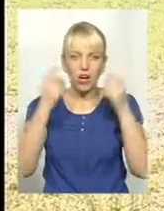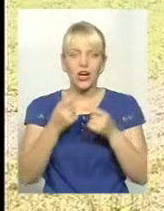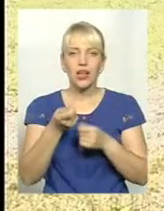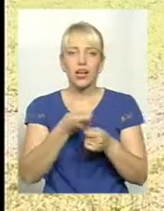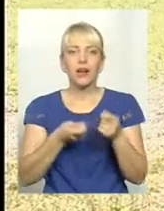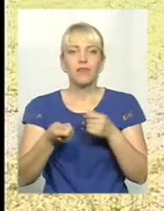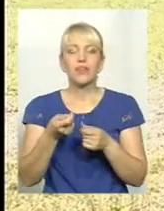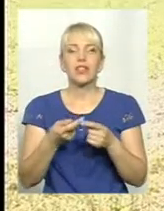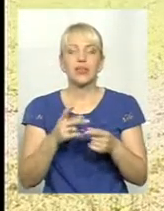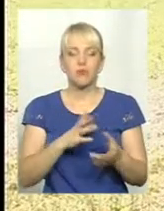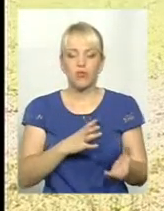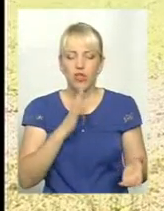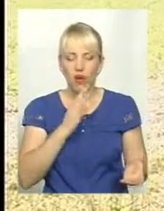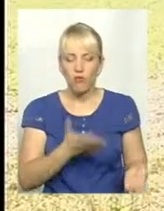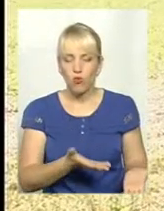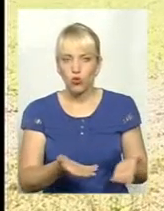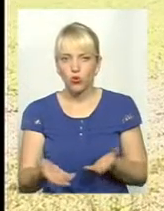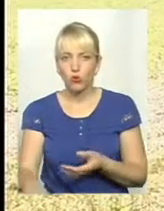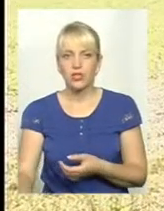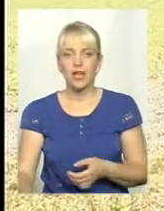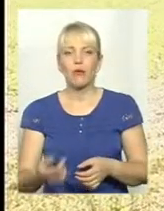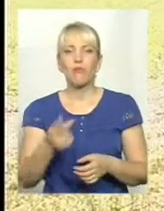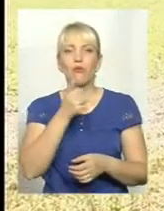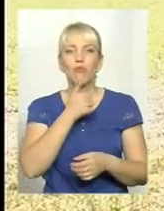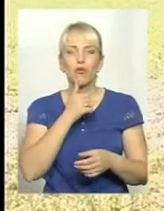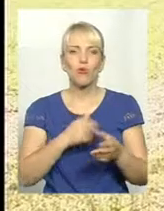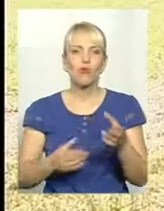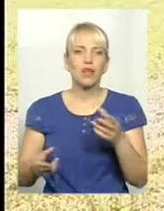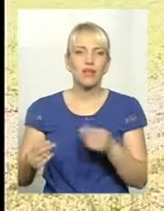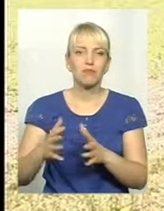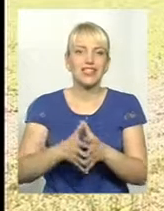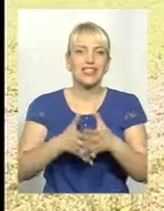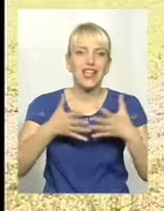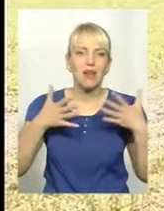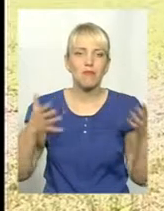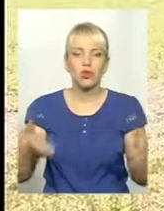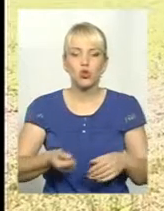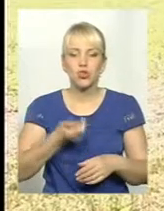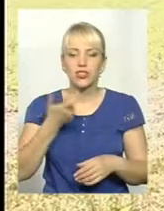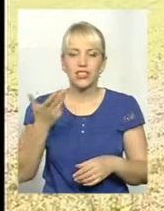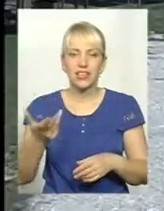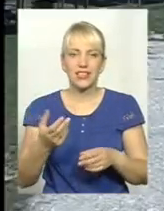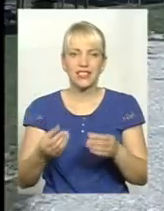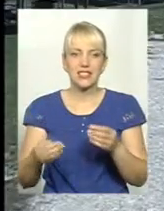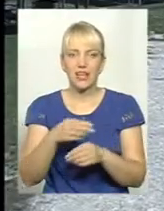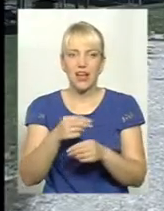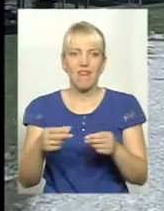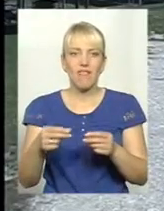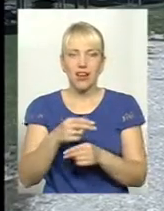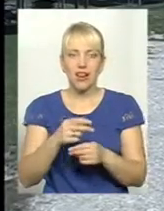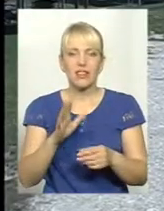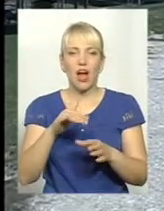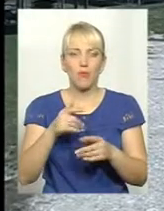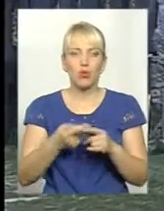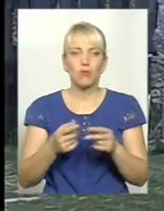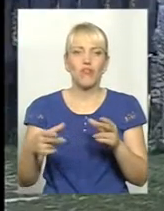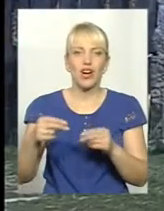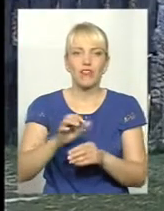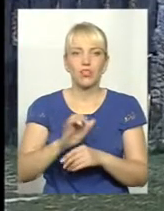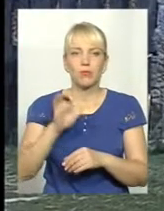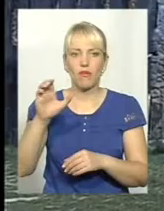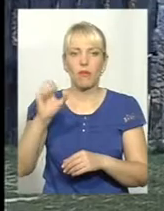України, і проводиться грандіозне свято. Будемо пробувати побити рекорд України з плетіння українського вінка найбільшого, спускати на